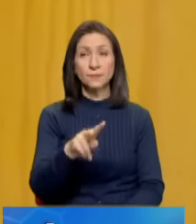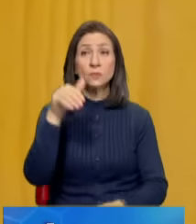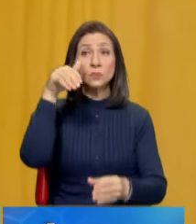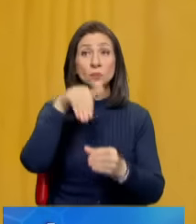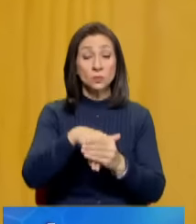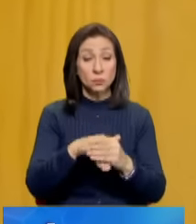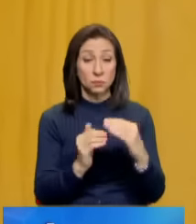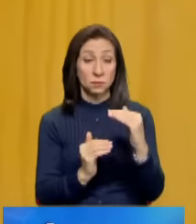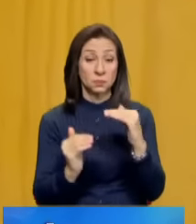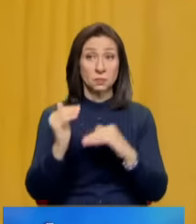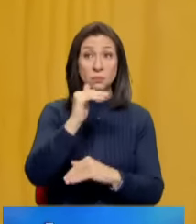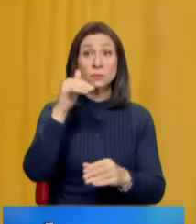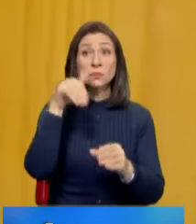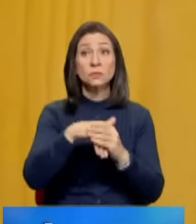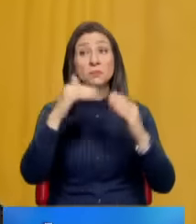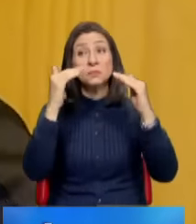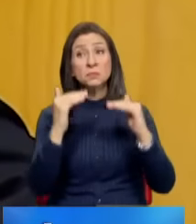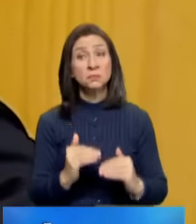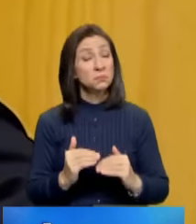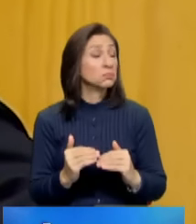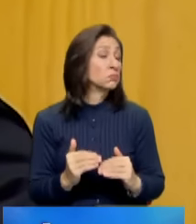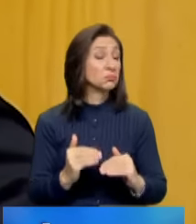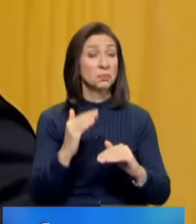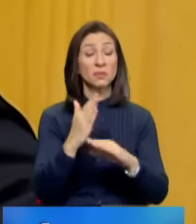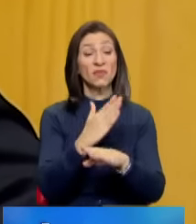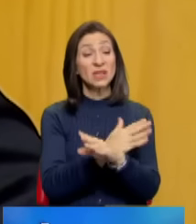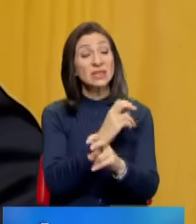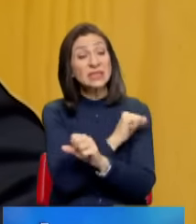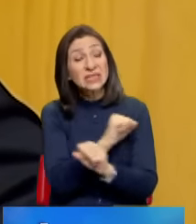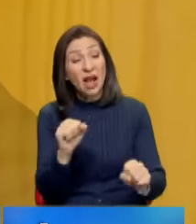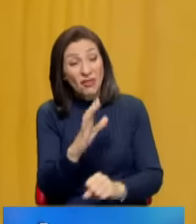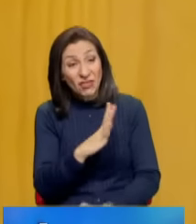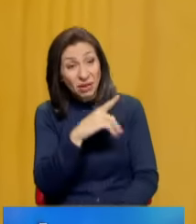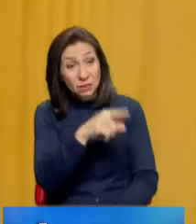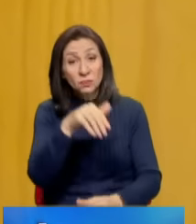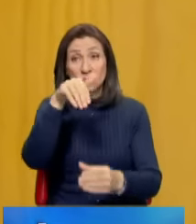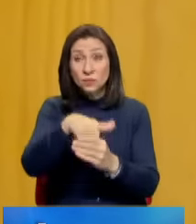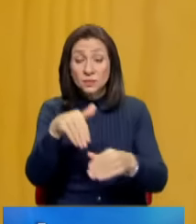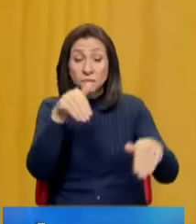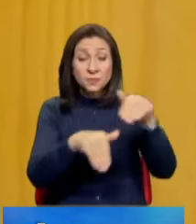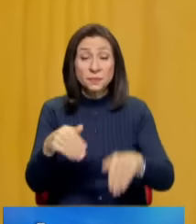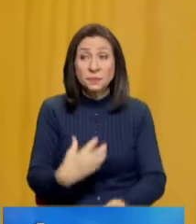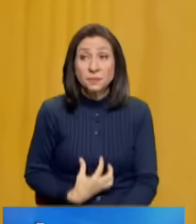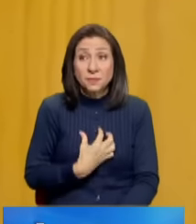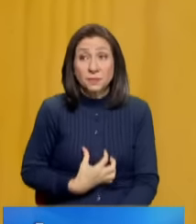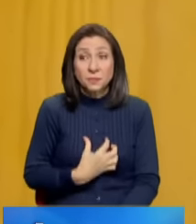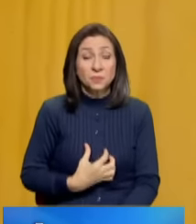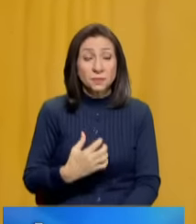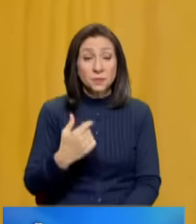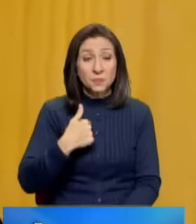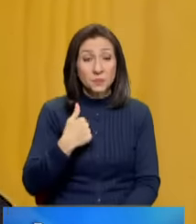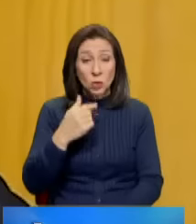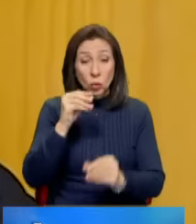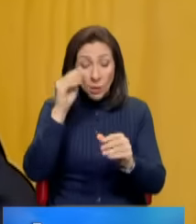Oyumuz artıyormuş, oyumuz azalıyormuş. Vatan tehdit altındayken oy ve seçim endişesiyle